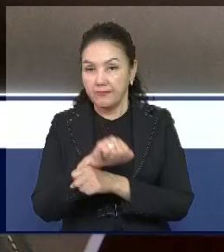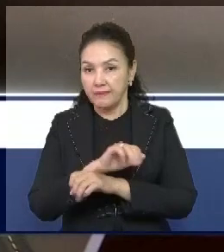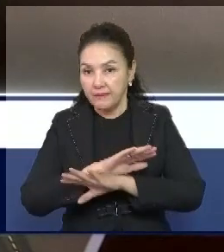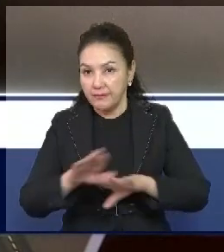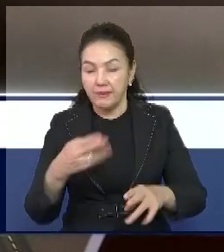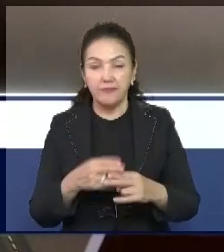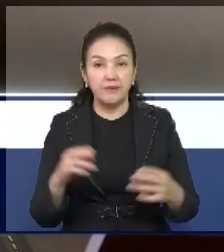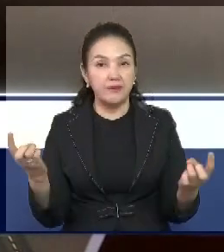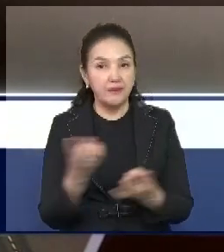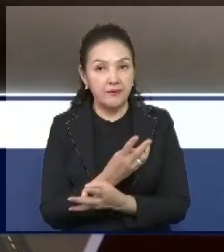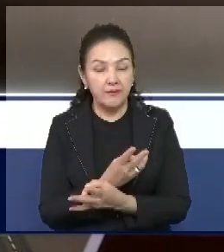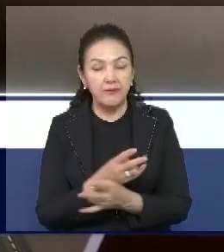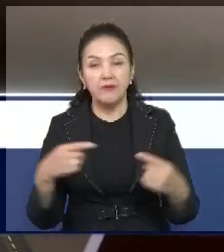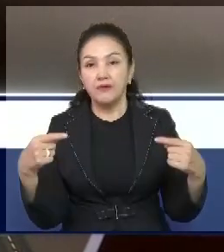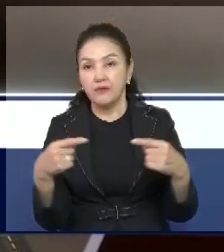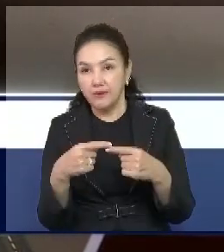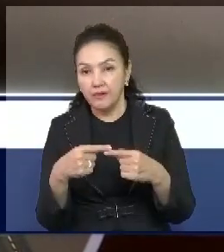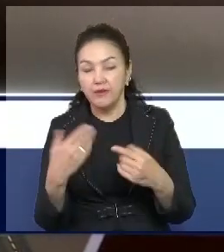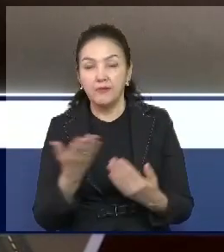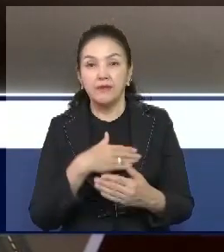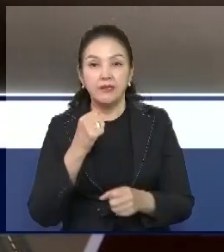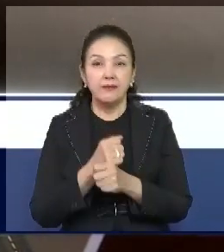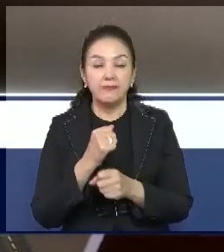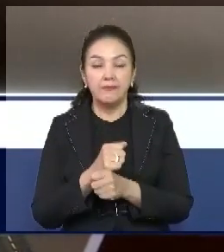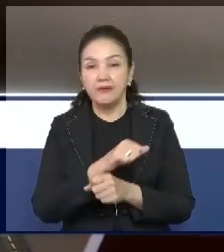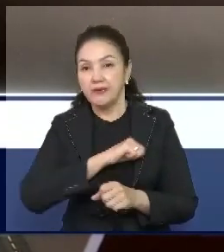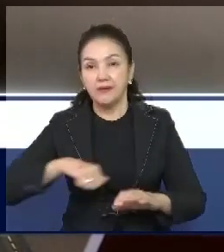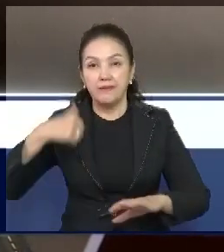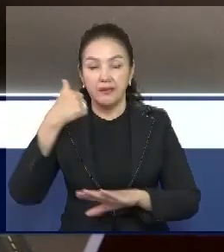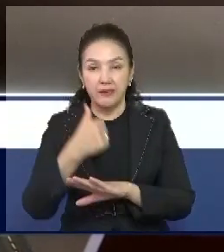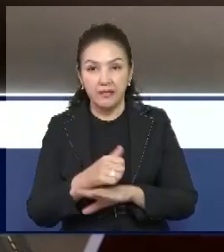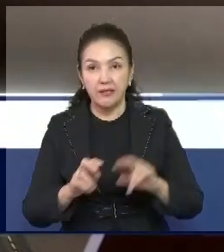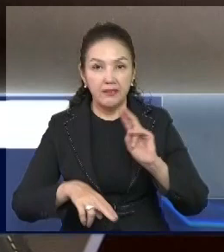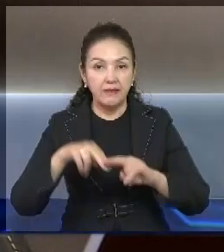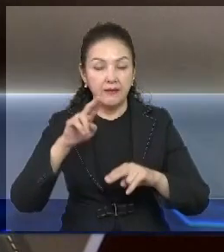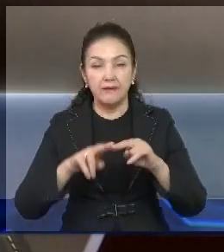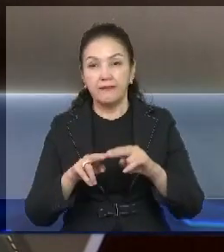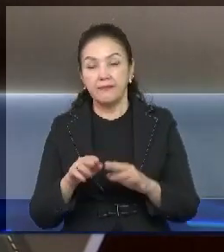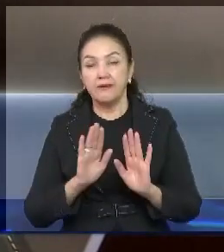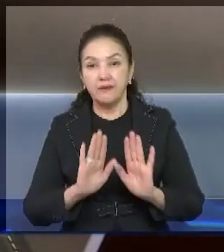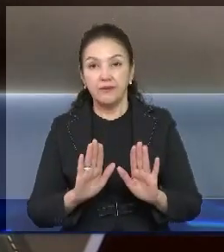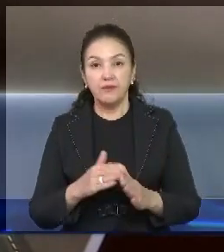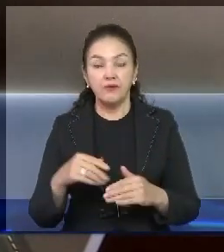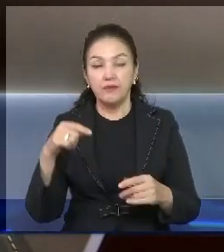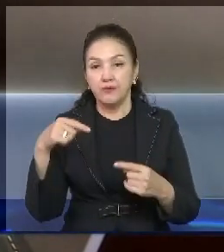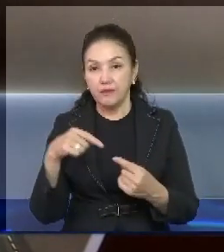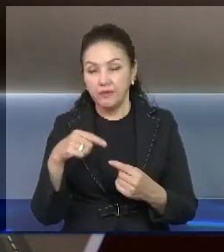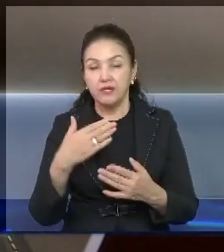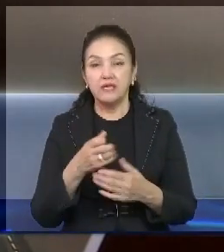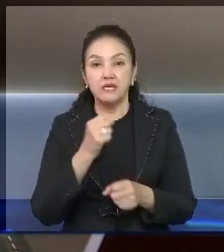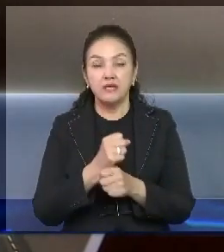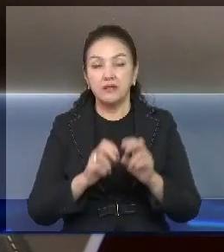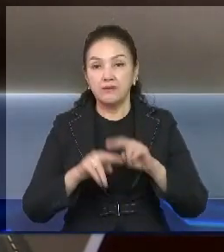остановим поэтому требуется четко определить наши действия самое главное это строительство но только точечная застройка